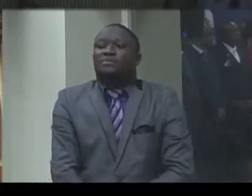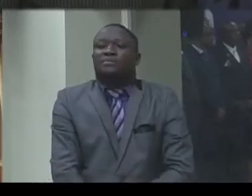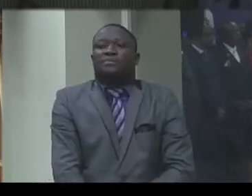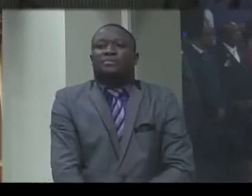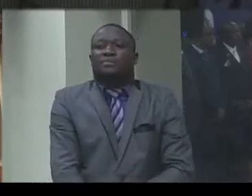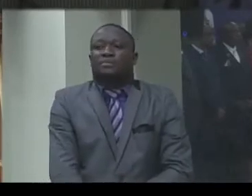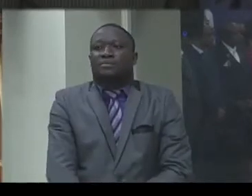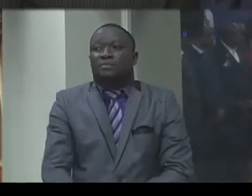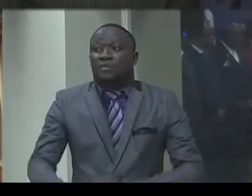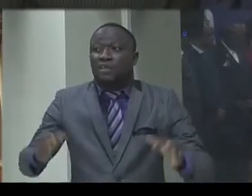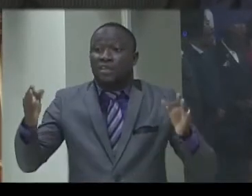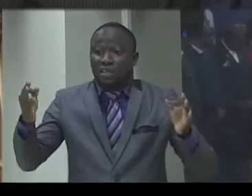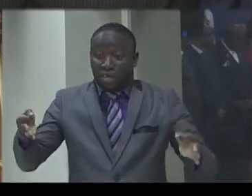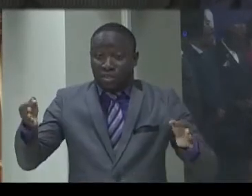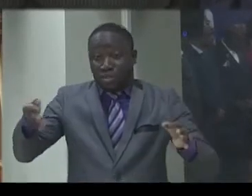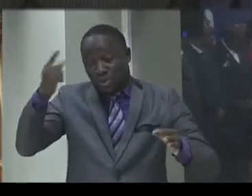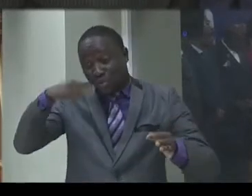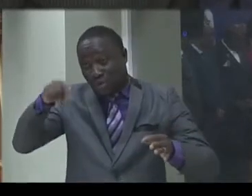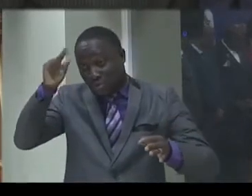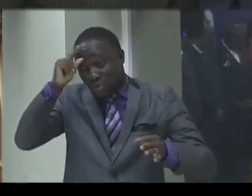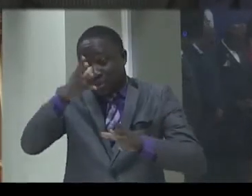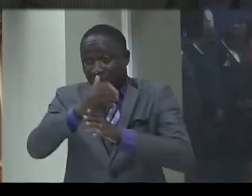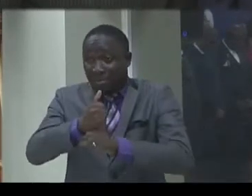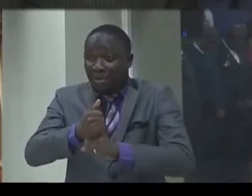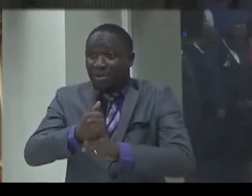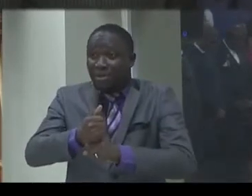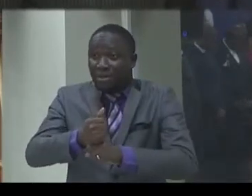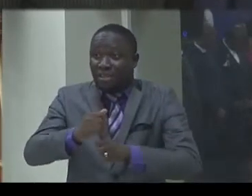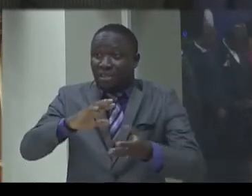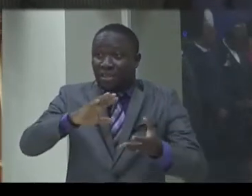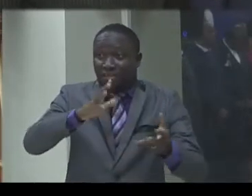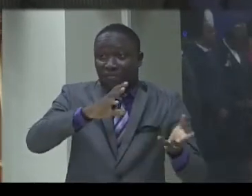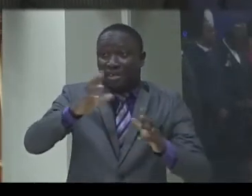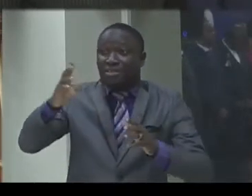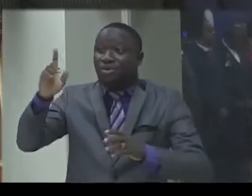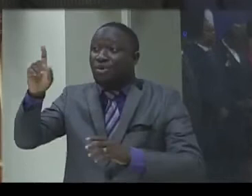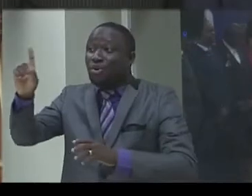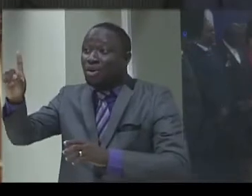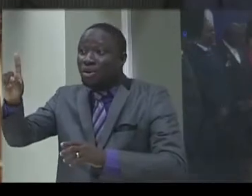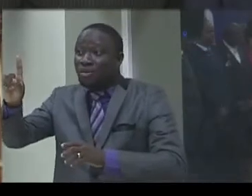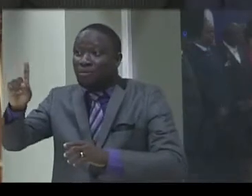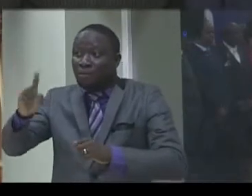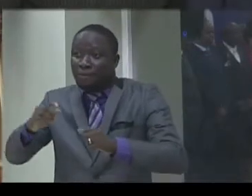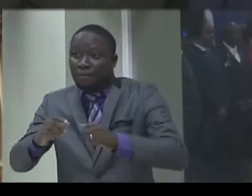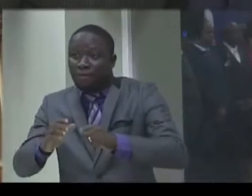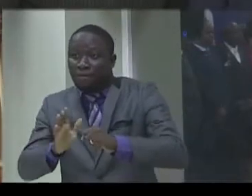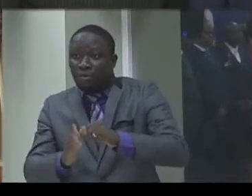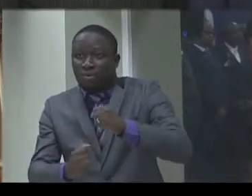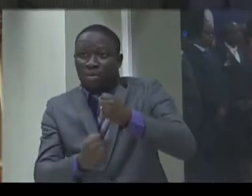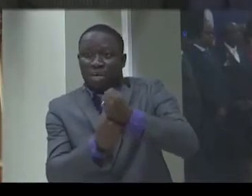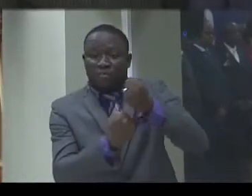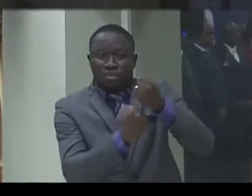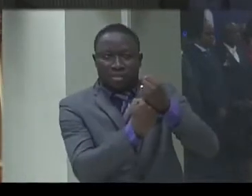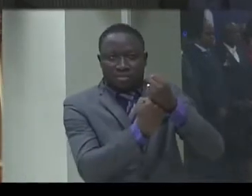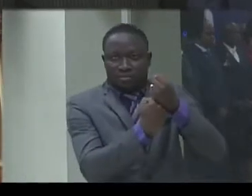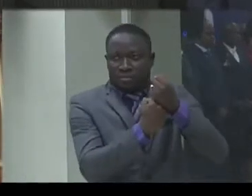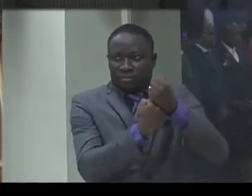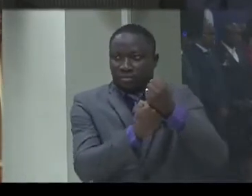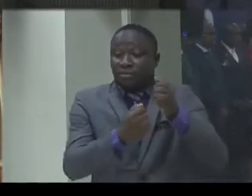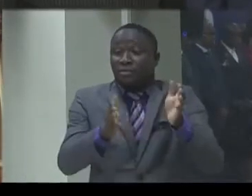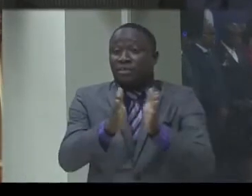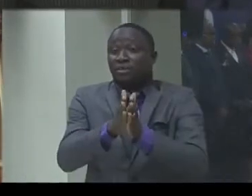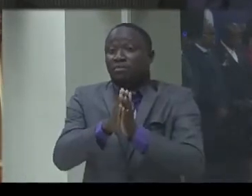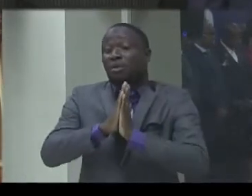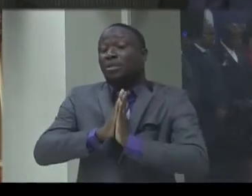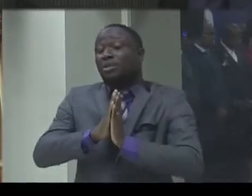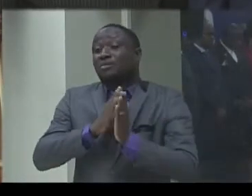me zi gouvenman te pren nan kat faz en yo renfose mwen mande